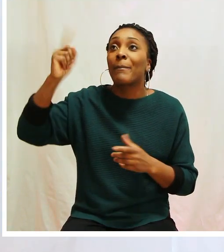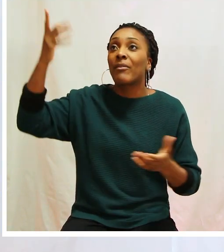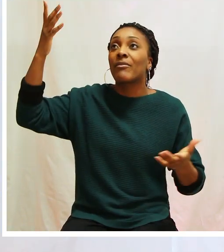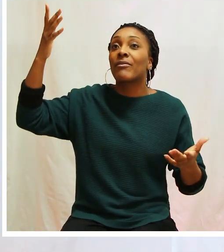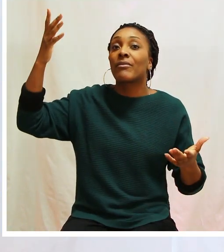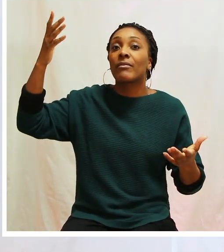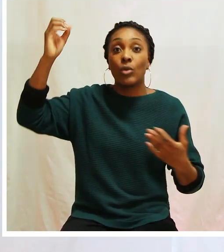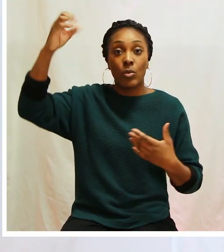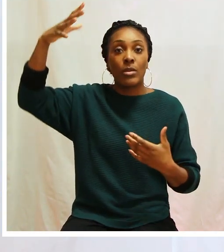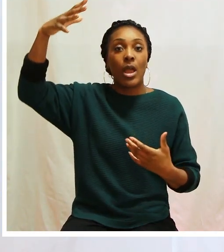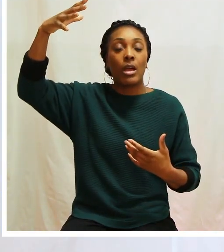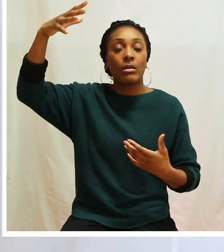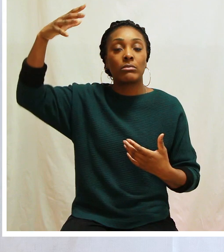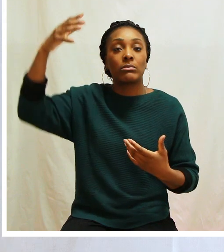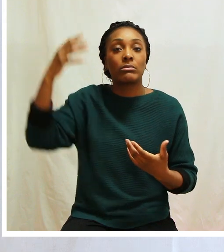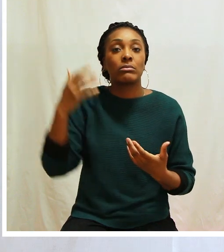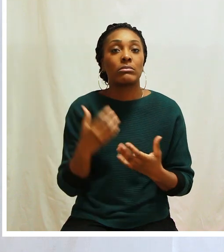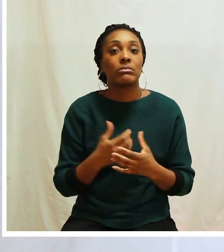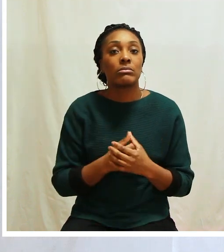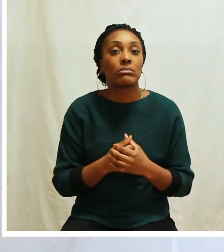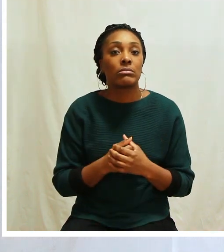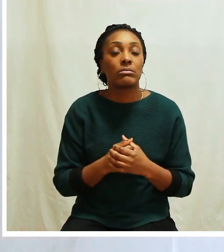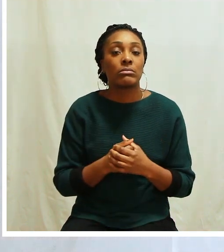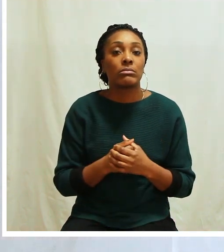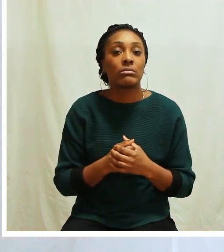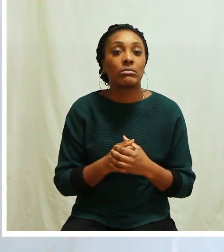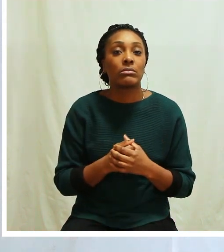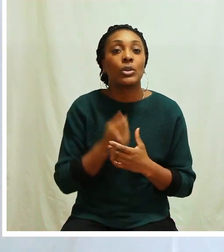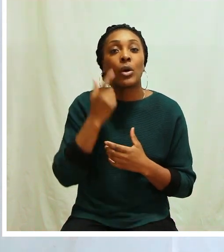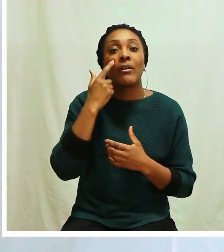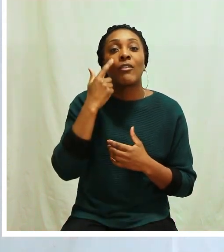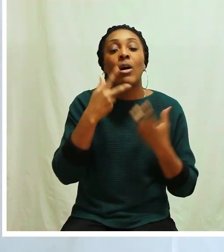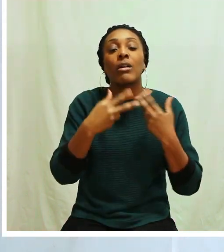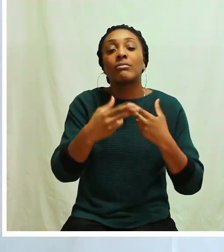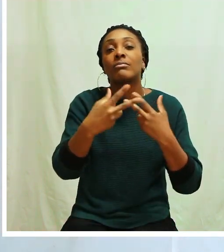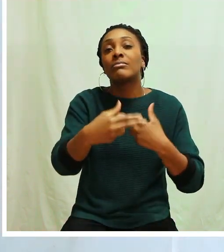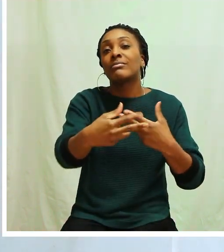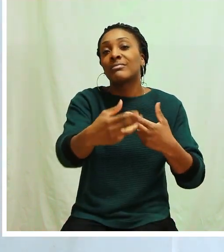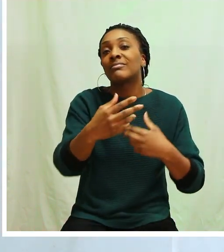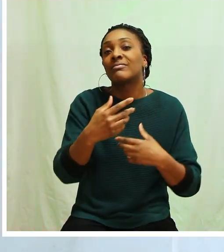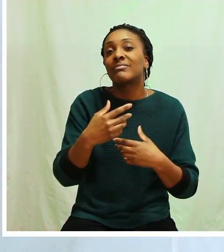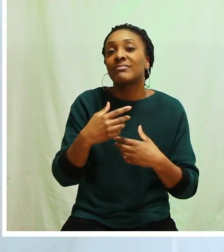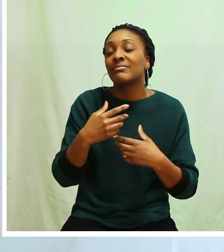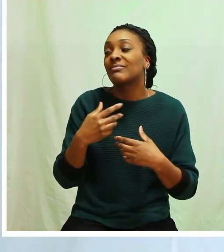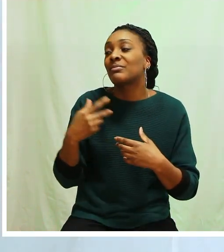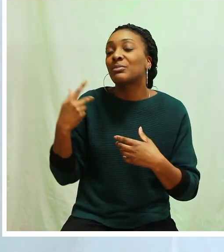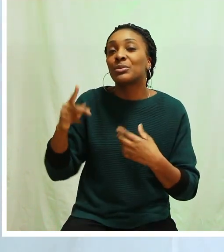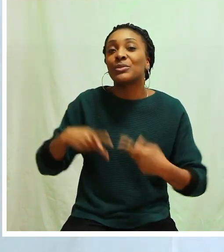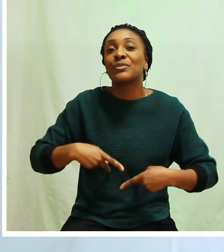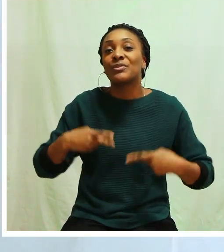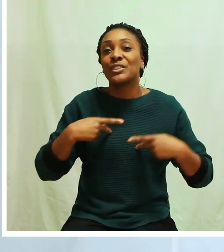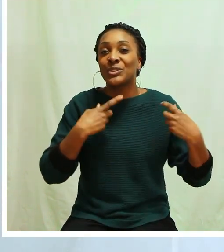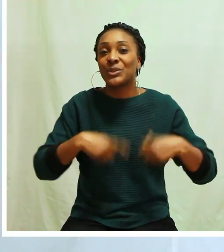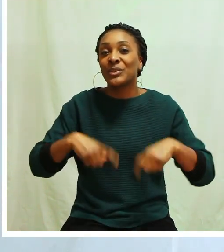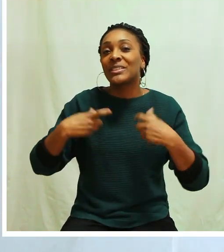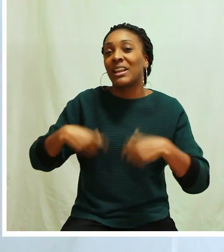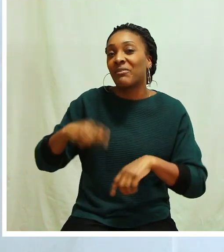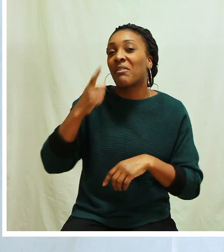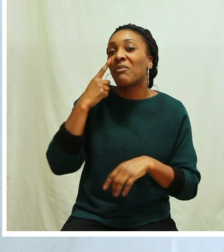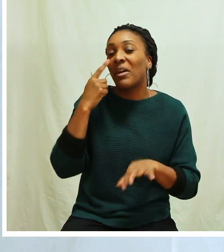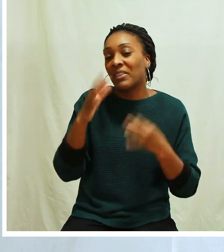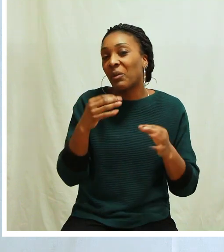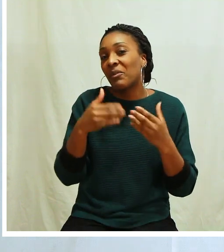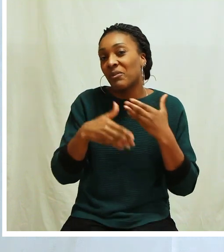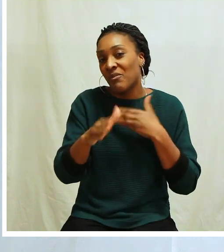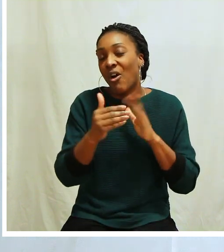la lumière fut. On verra dans les épisodes suivants ce qui va arriver à la vie de Joseph. Mais en tous les cas, quand